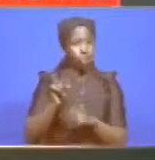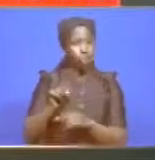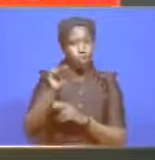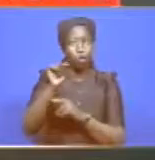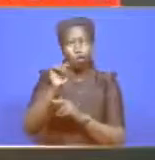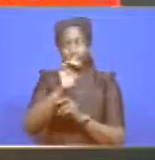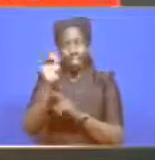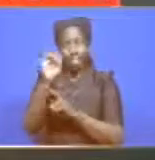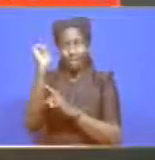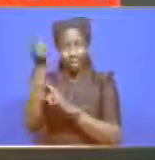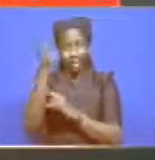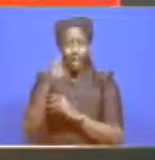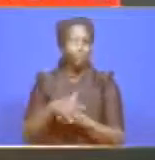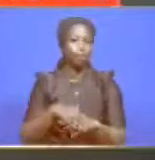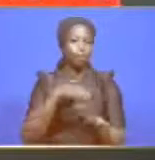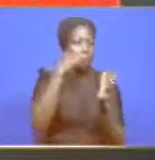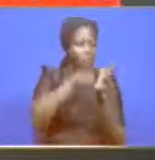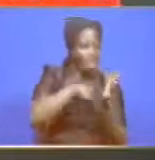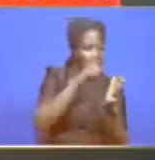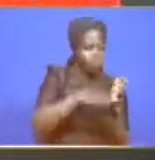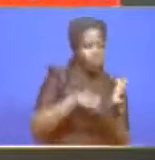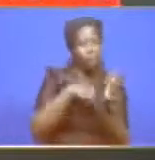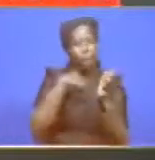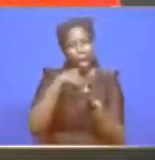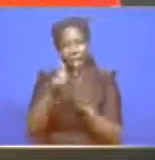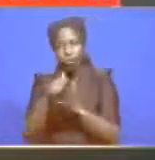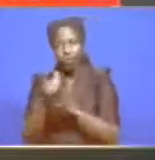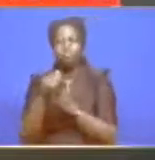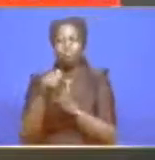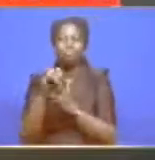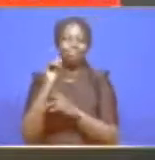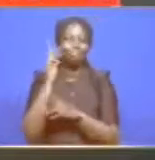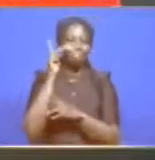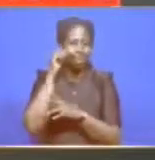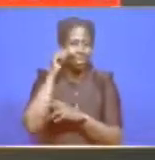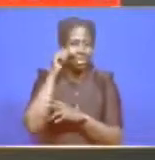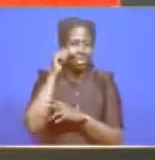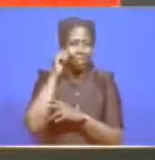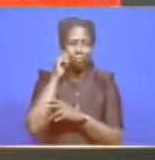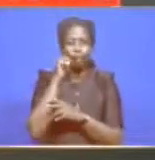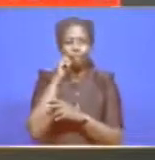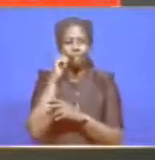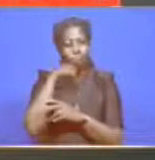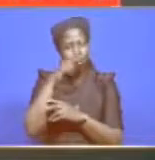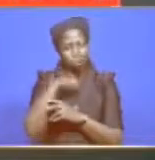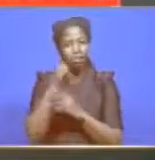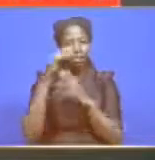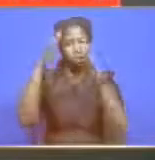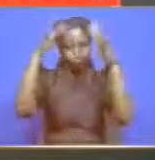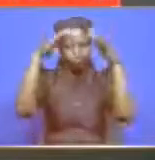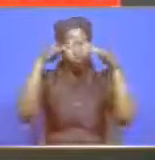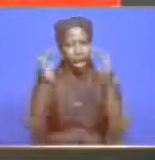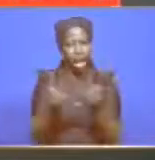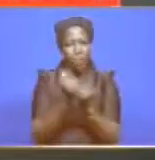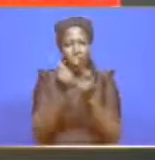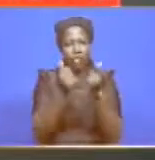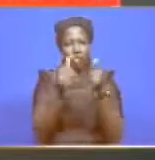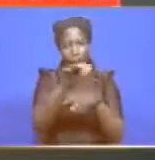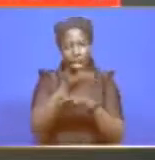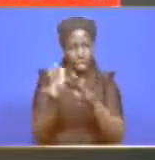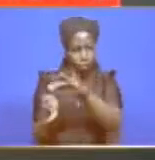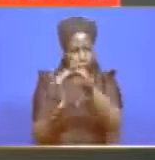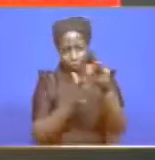maeneo ya Machakos, Makindu, Kitui vile vile tarajie mvua katika maeneo machache. Tuangazie sasa hali itakavyokuwa katika